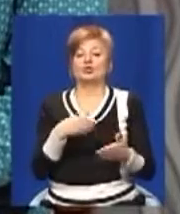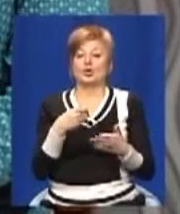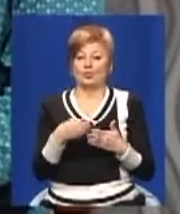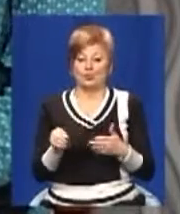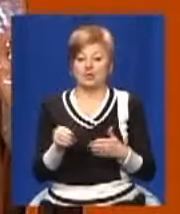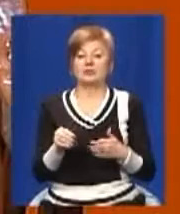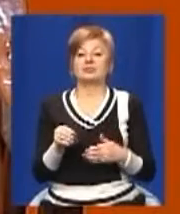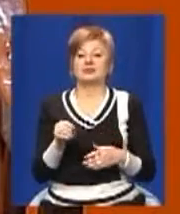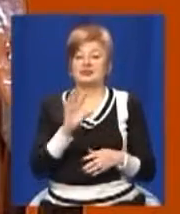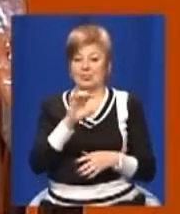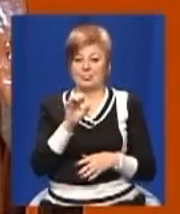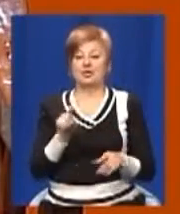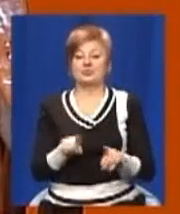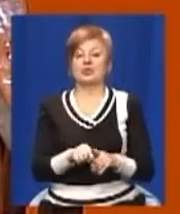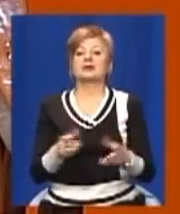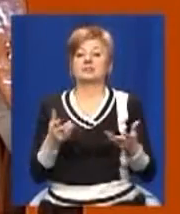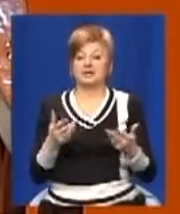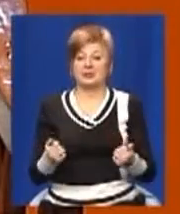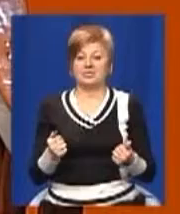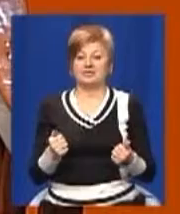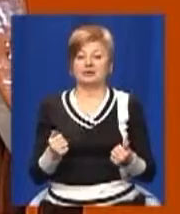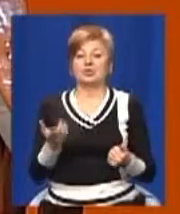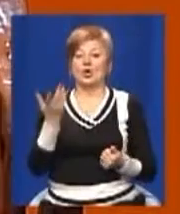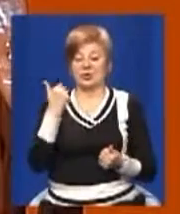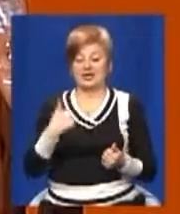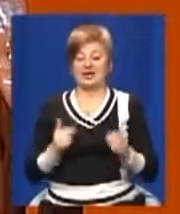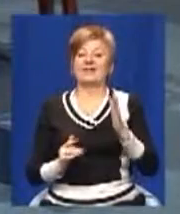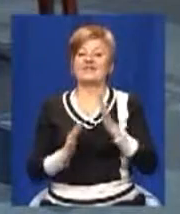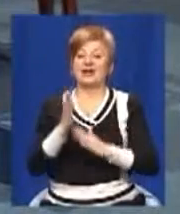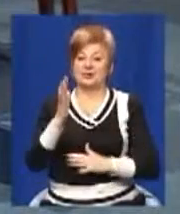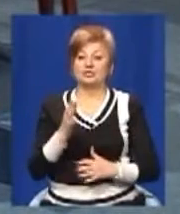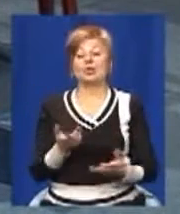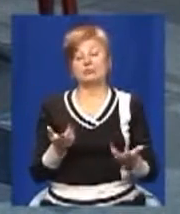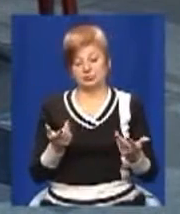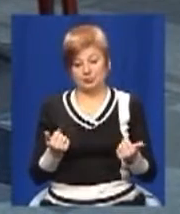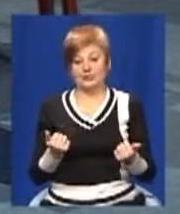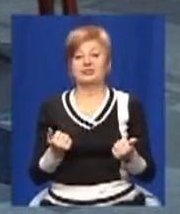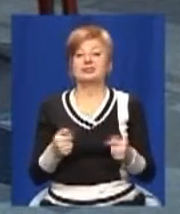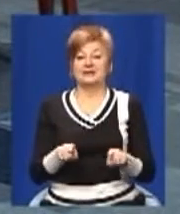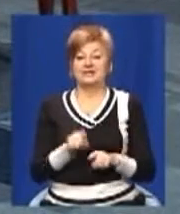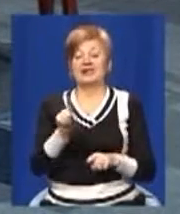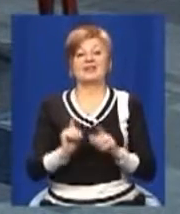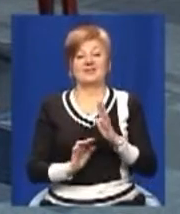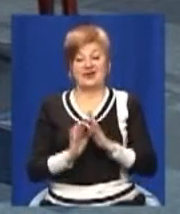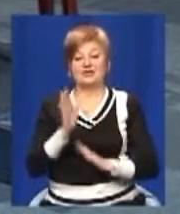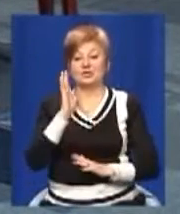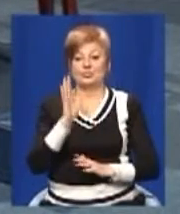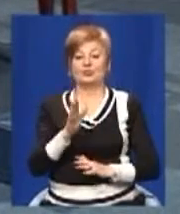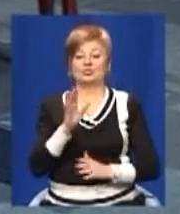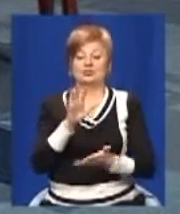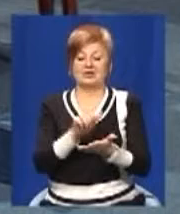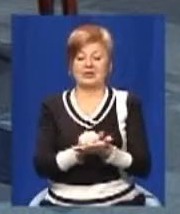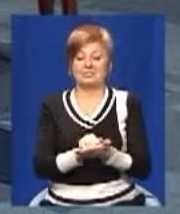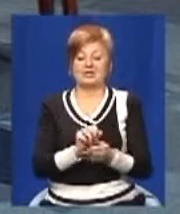собі хатнього можна. Так, коли виросту. Ну, звичайно, так якраз і виростеш, і будеш, власне,